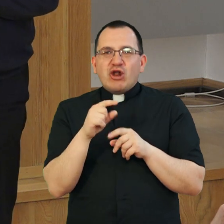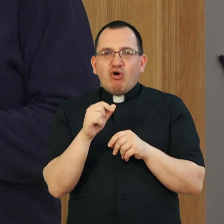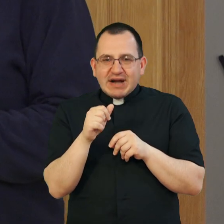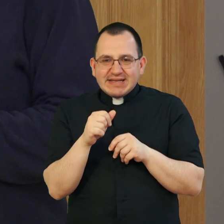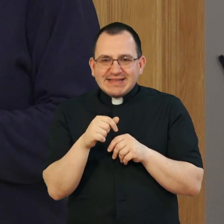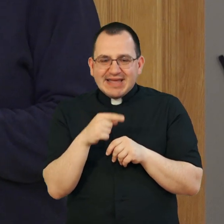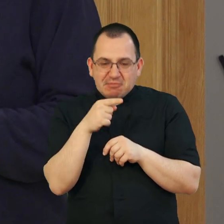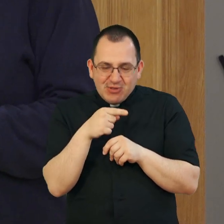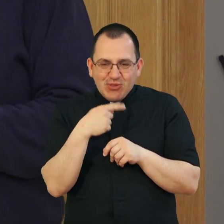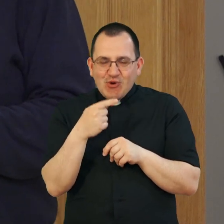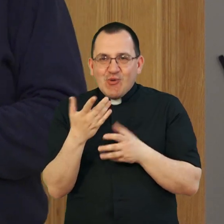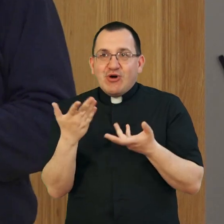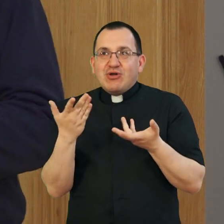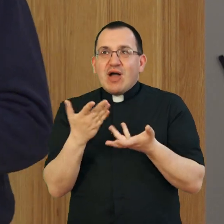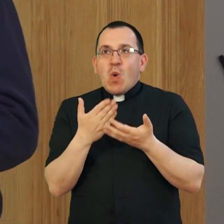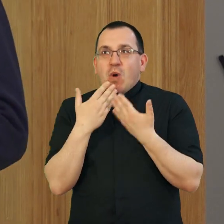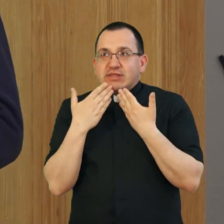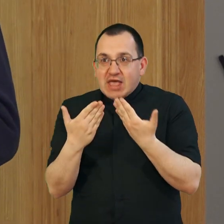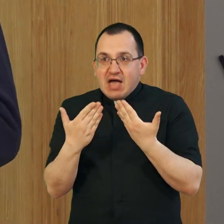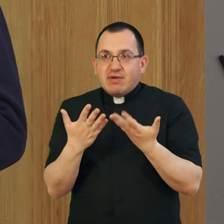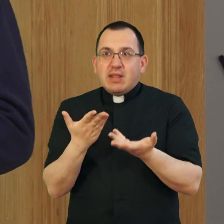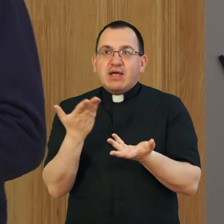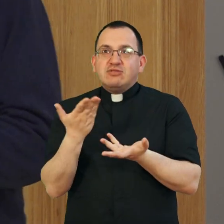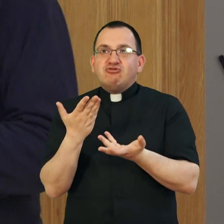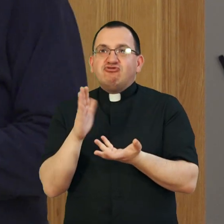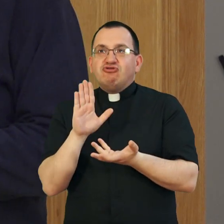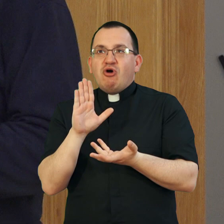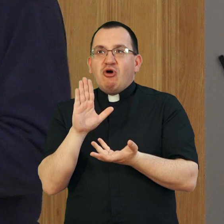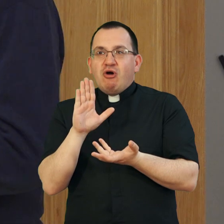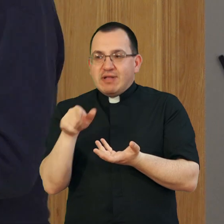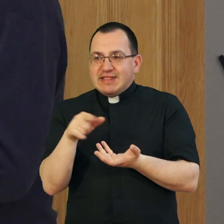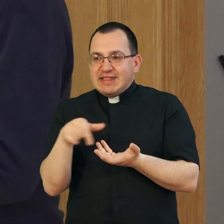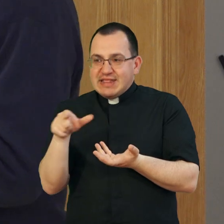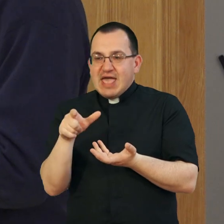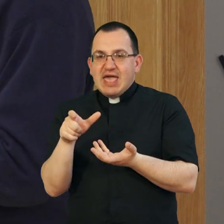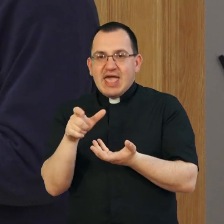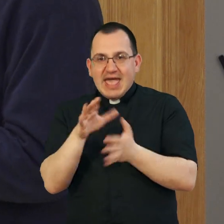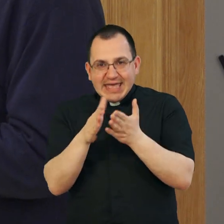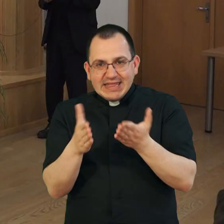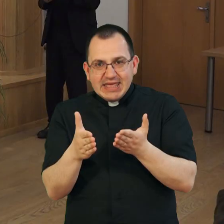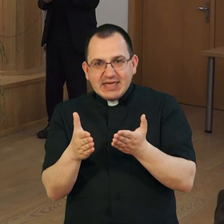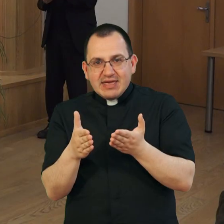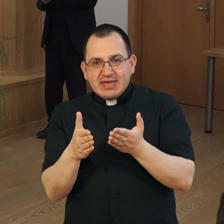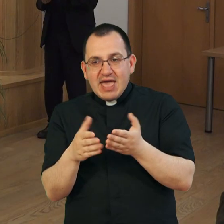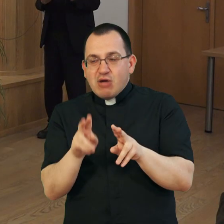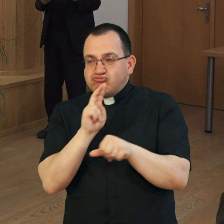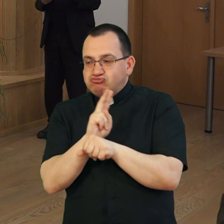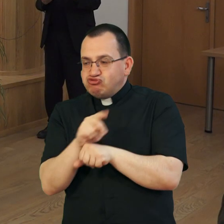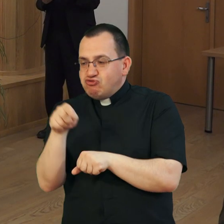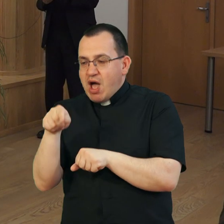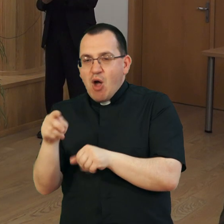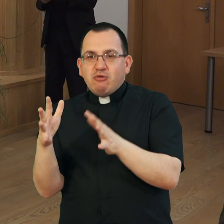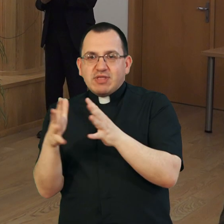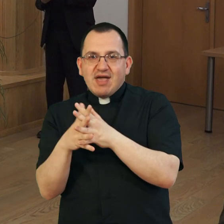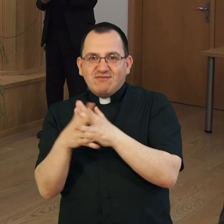i zahvalnost što se ostavština njegovog ujaka Ljube na takav stručan i prikladan način čuva u Biskupijskoj